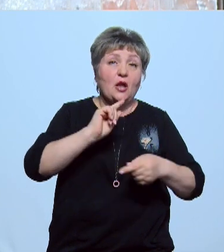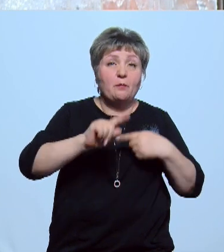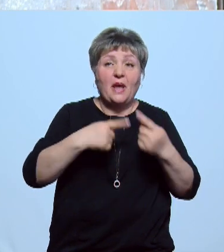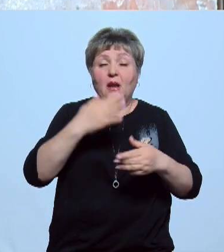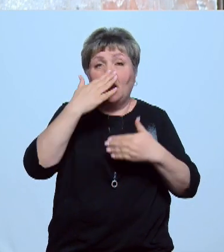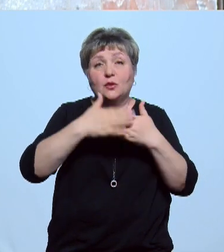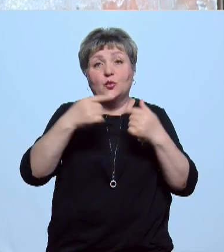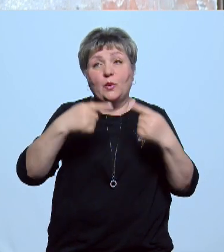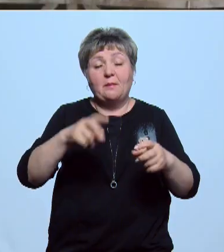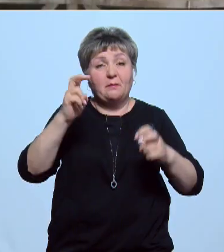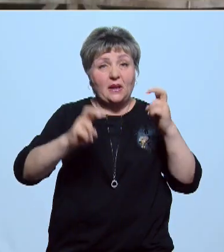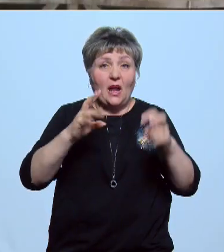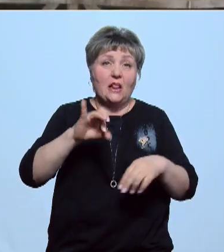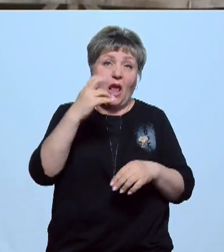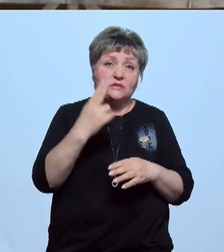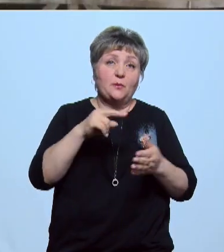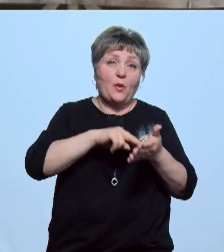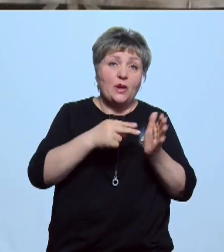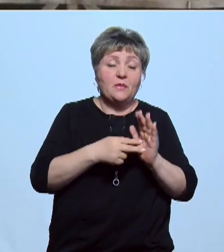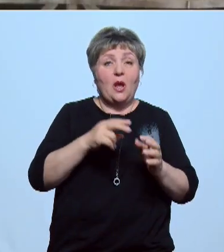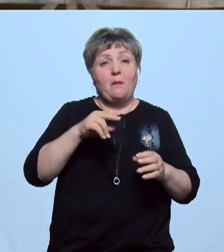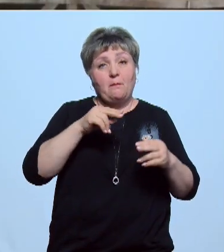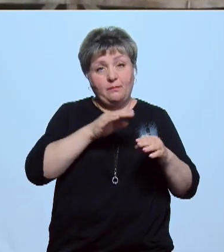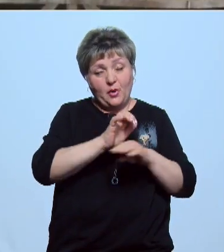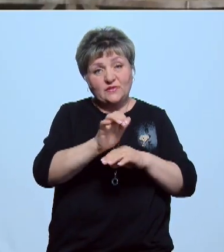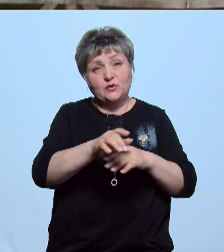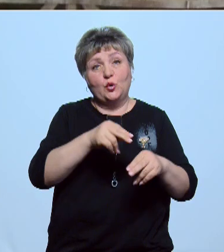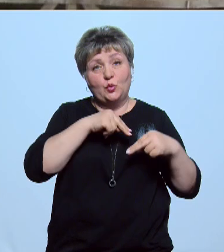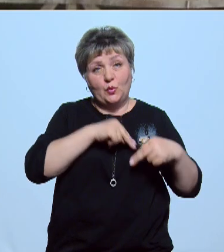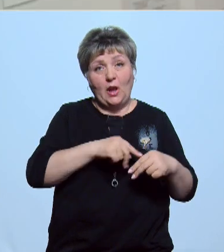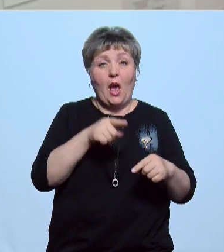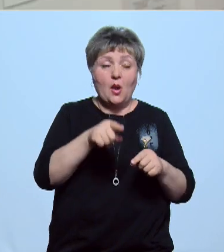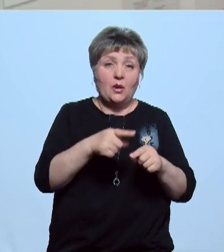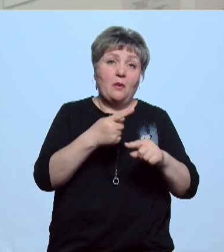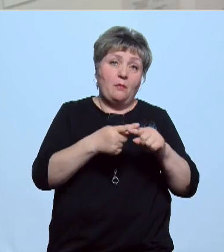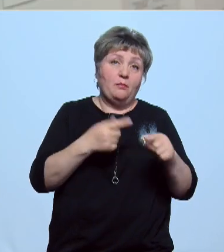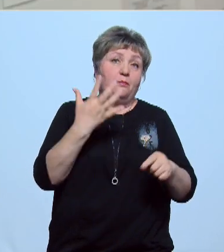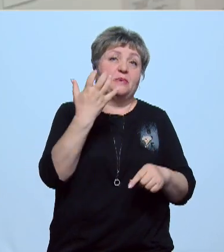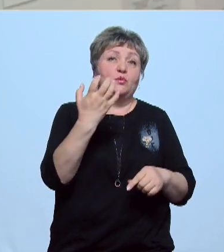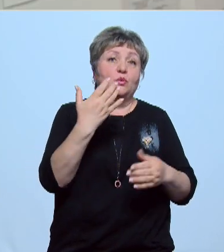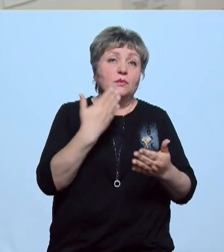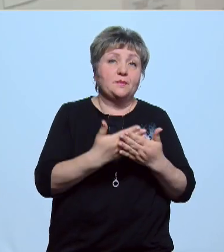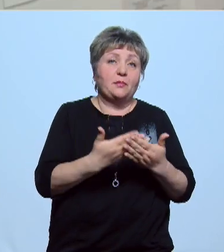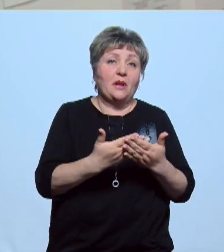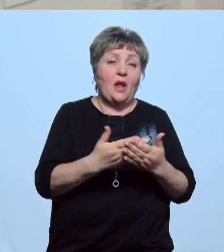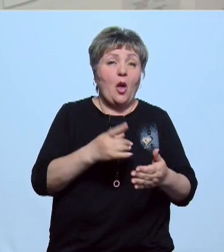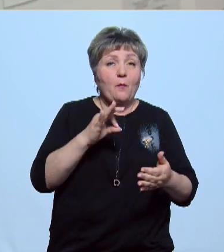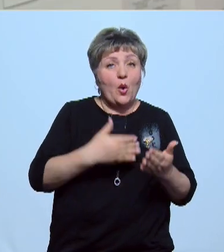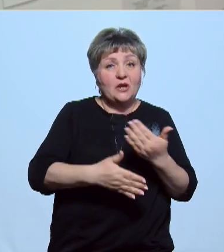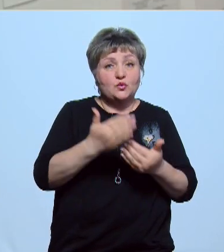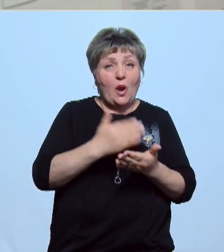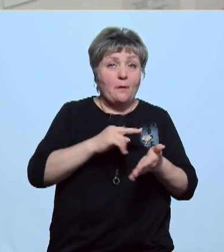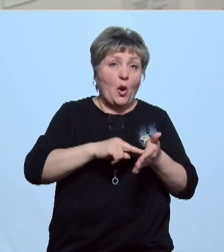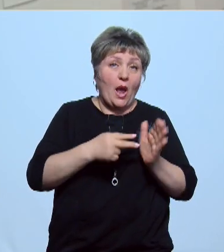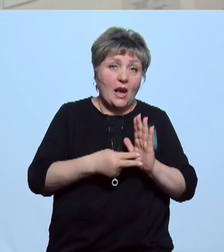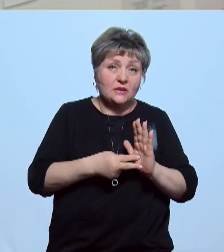республики, участвующих в нацпроекте «Производительность труда». А их в Удмуртии более полусотни. Все остальные предприятия по результатам